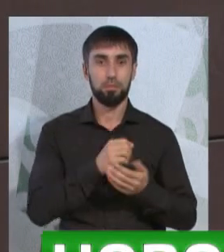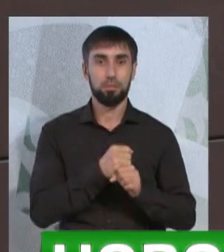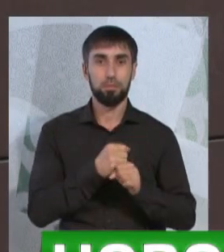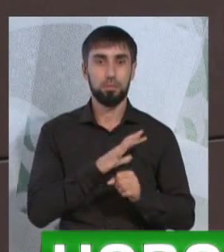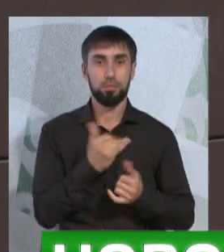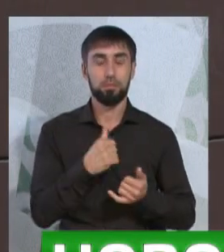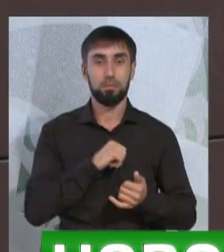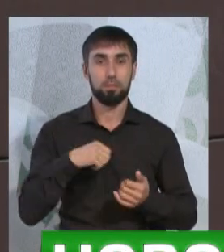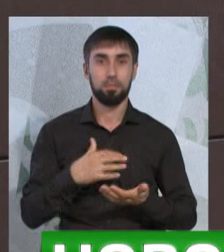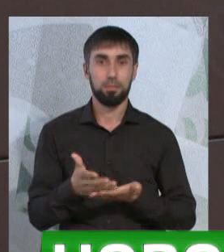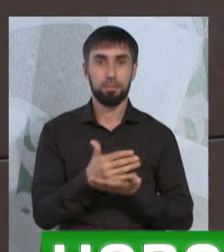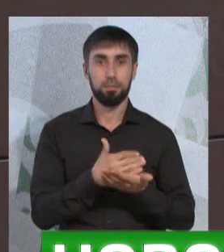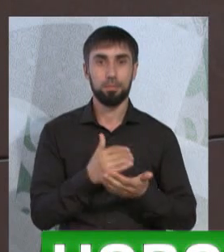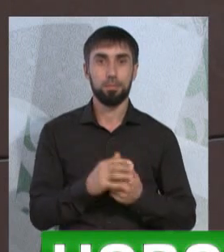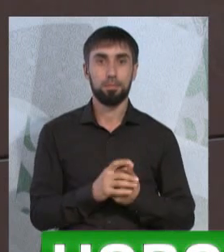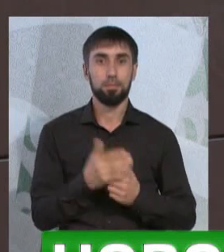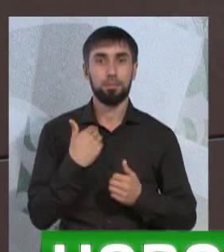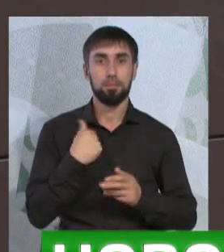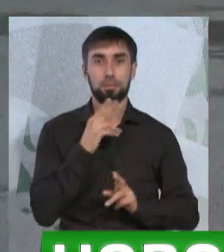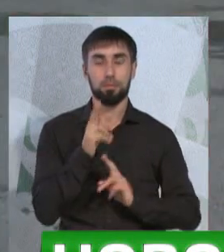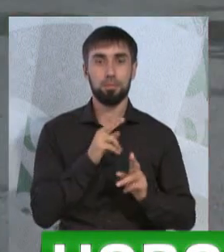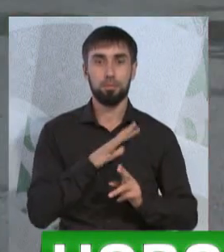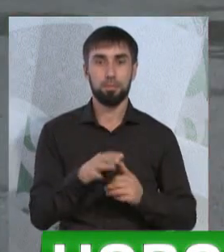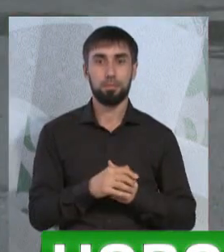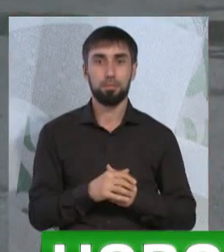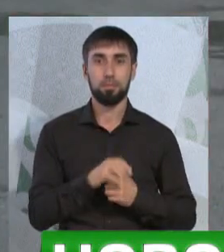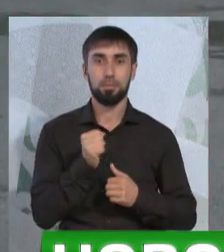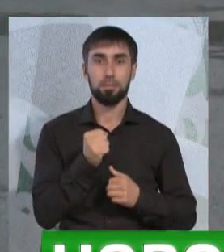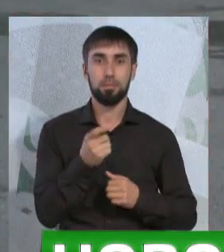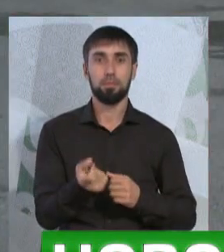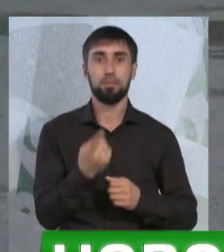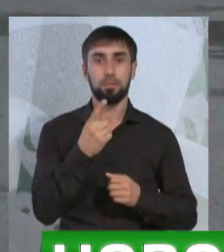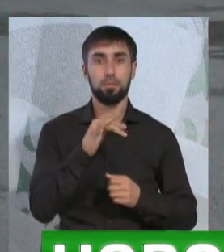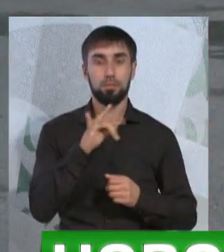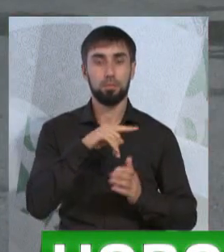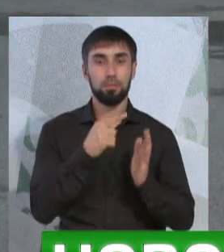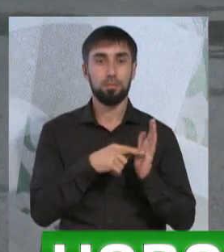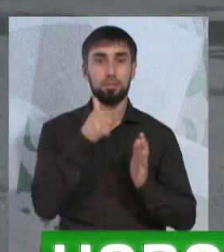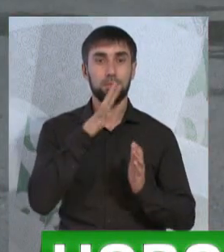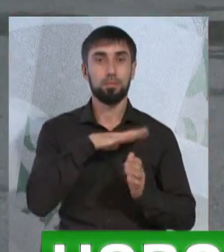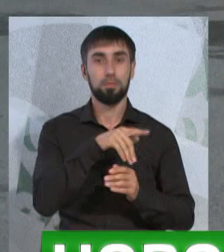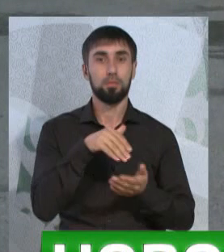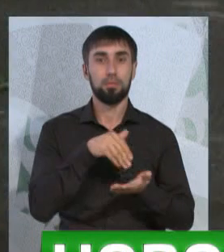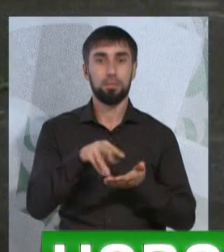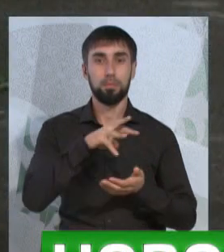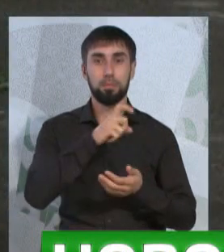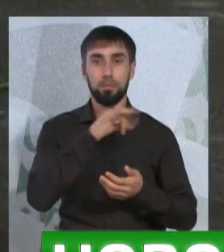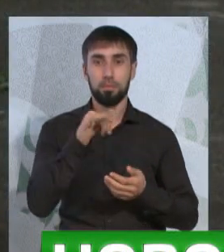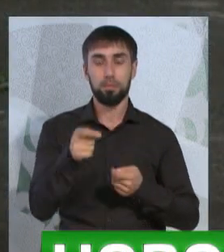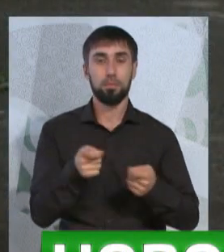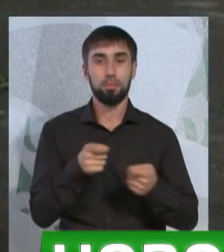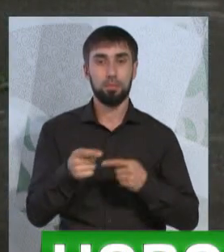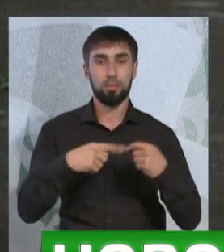даюах сдуаться диал, арах обратиться диадах. А возник мусорный вопрос после отказа местной мэрии от услуг